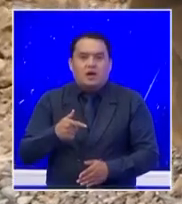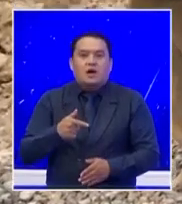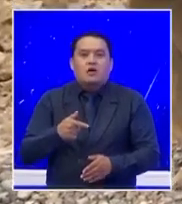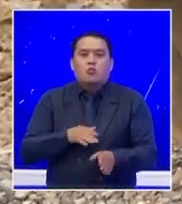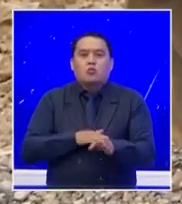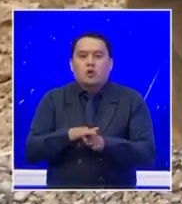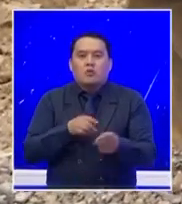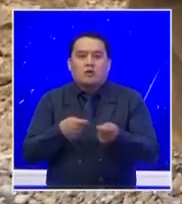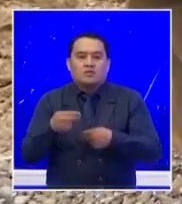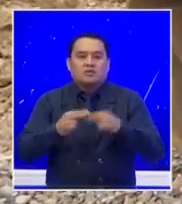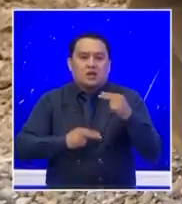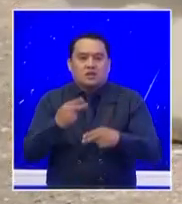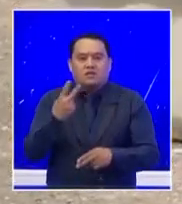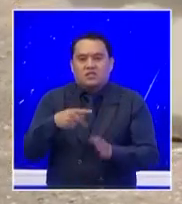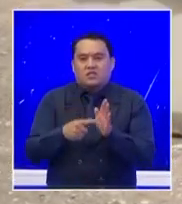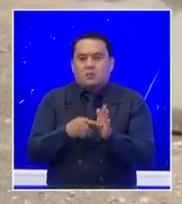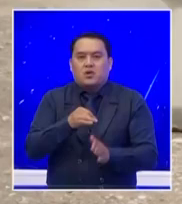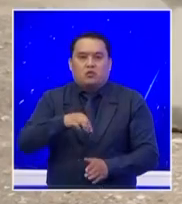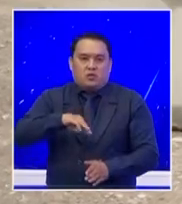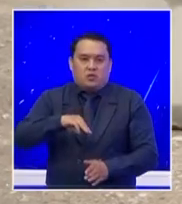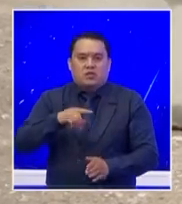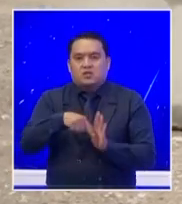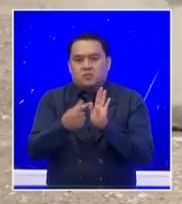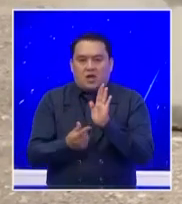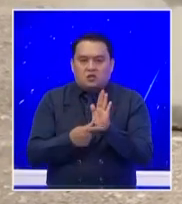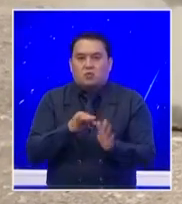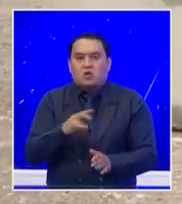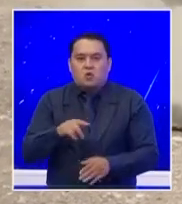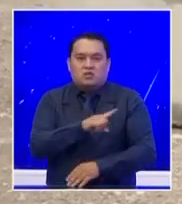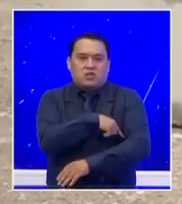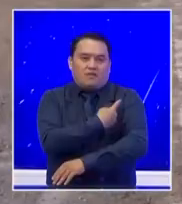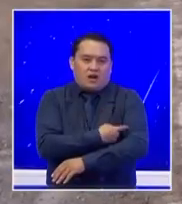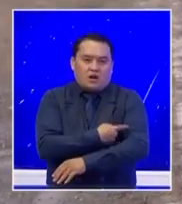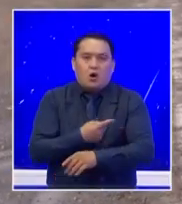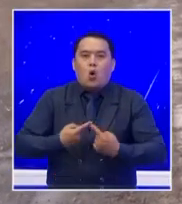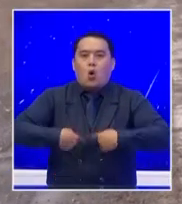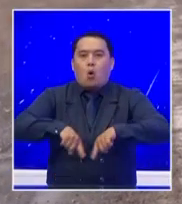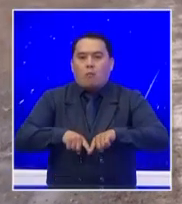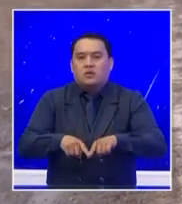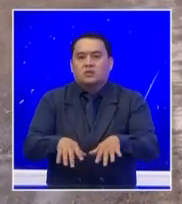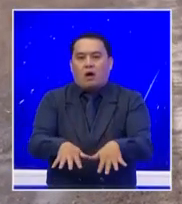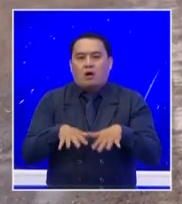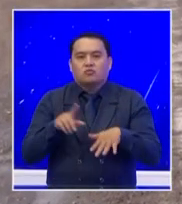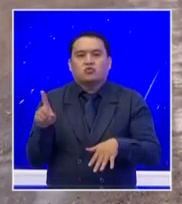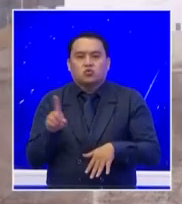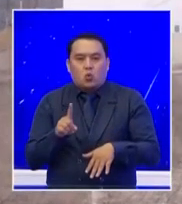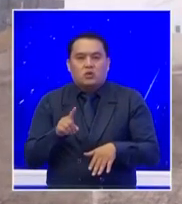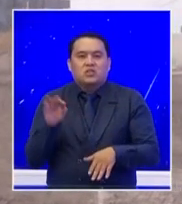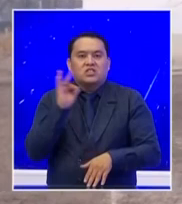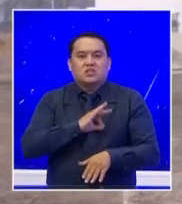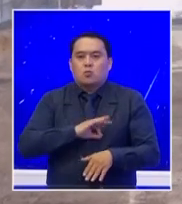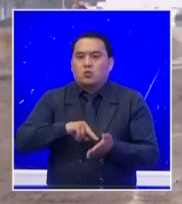меньше в управлении строительства – 27 миллионов. И 17 миллионов в здравоохранении. Члены областного маслихата отметили, что